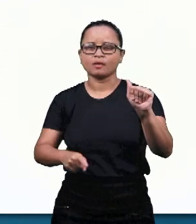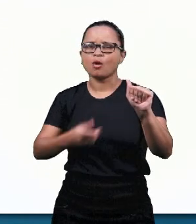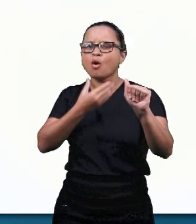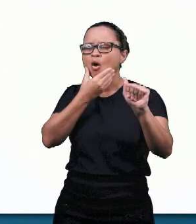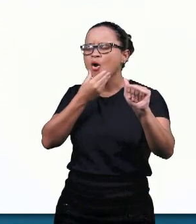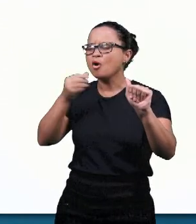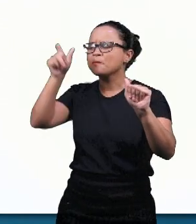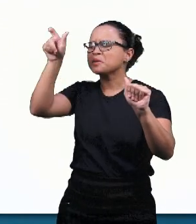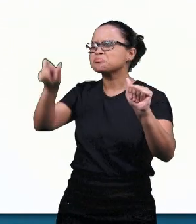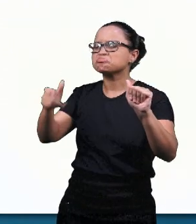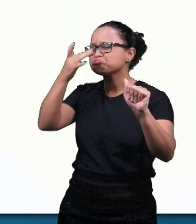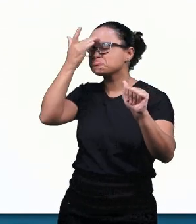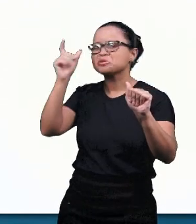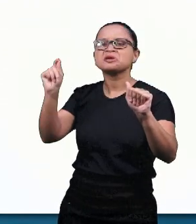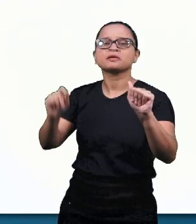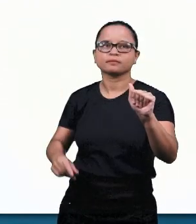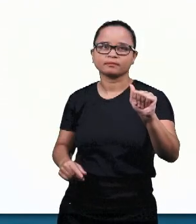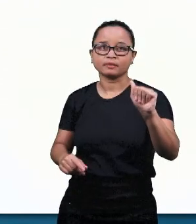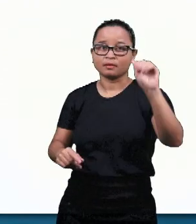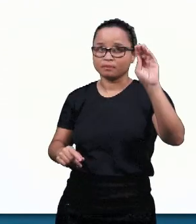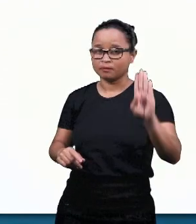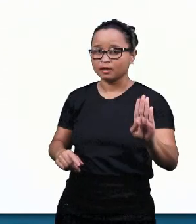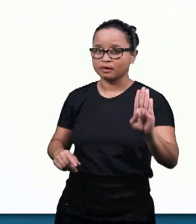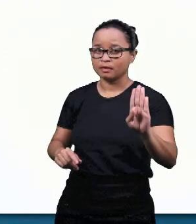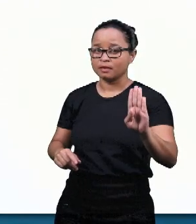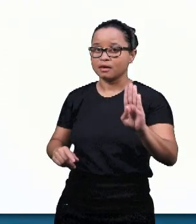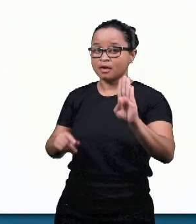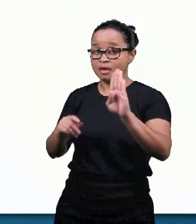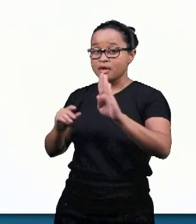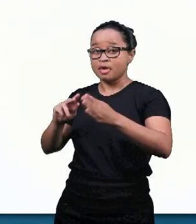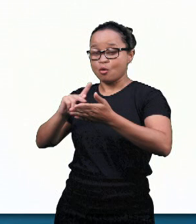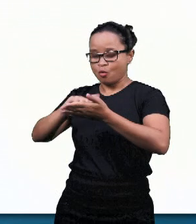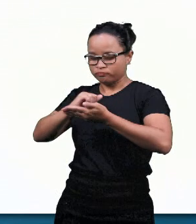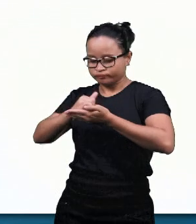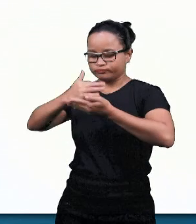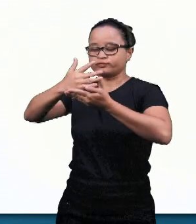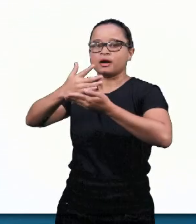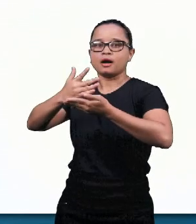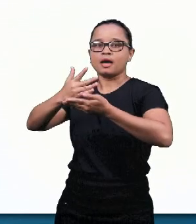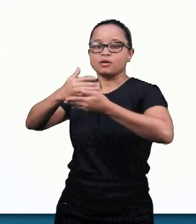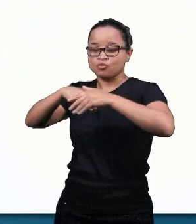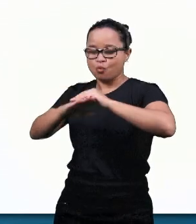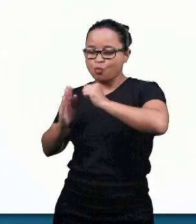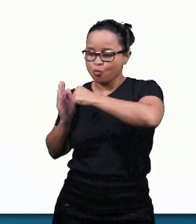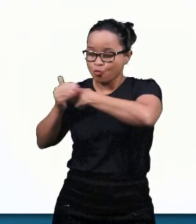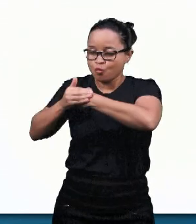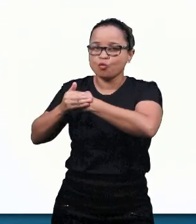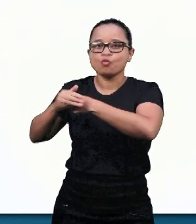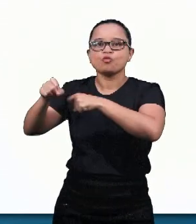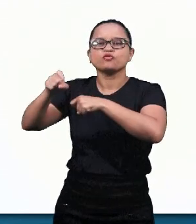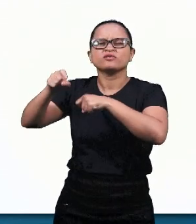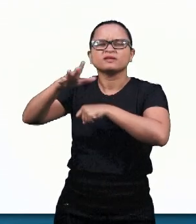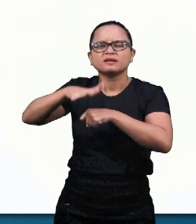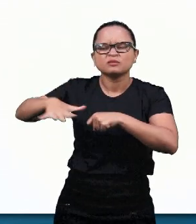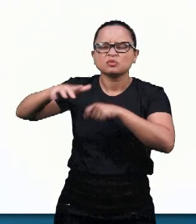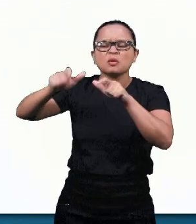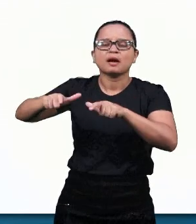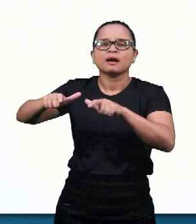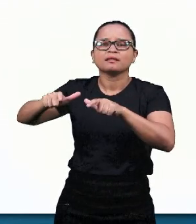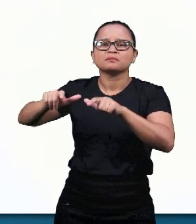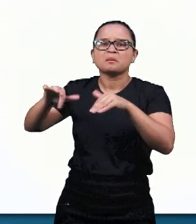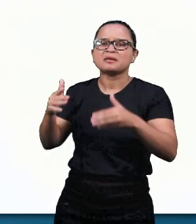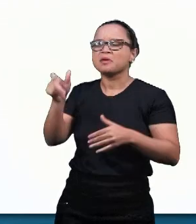Quel trésor et quel champ? Lettre C, il y a trouvé, il y a